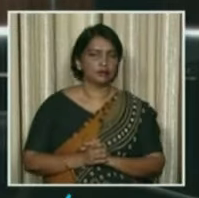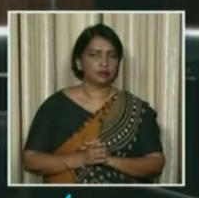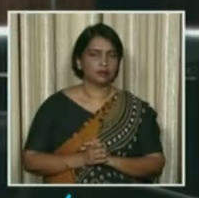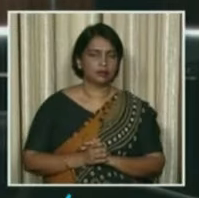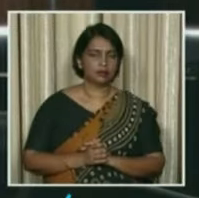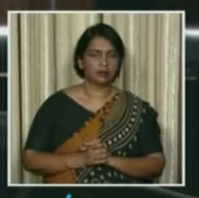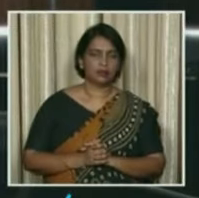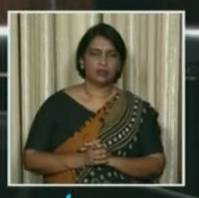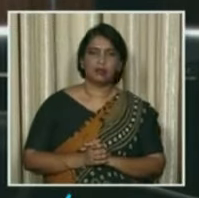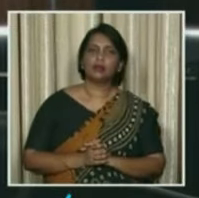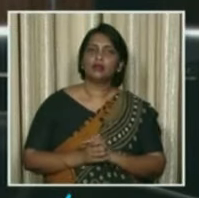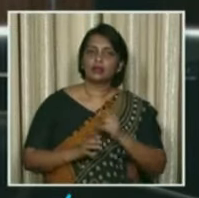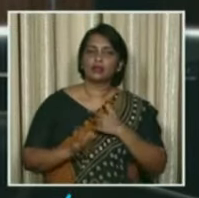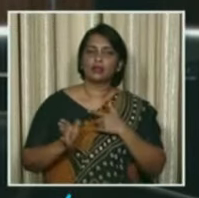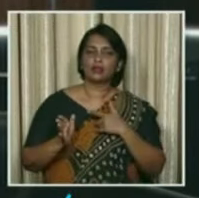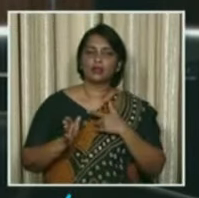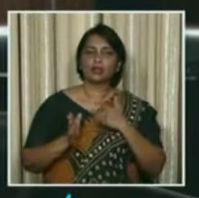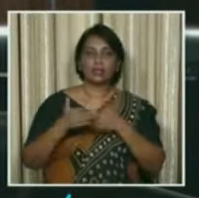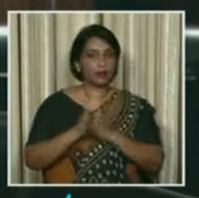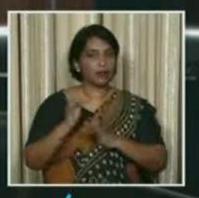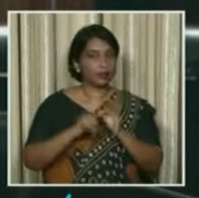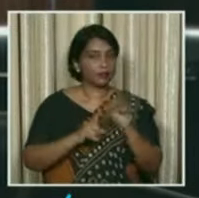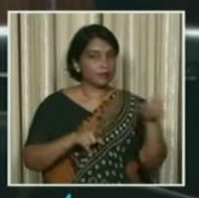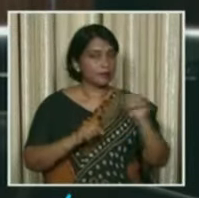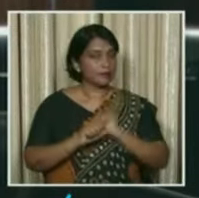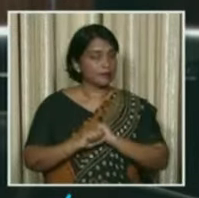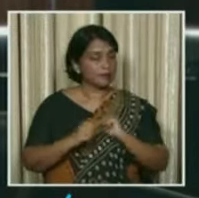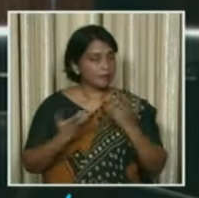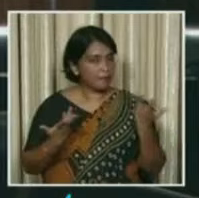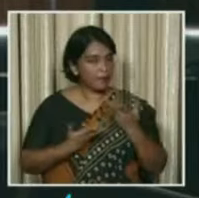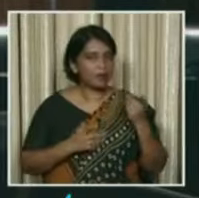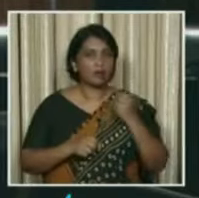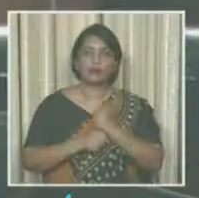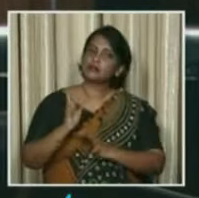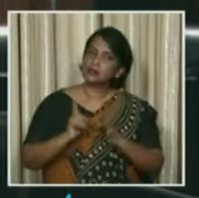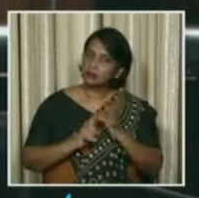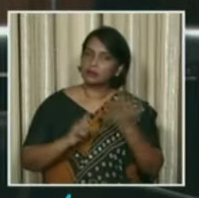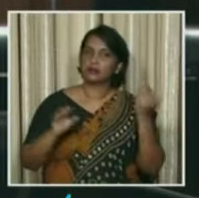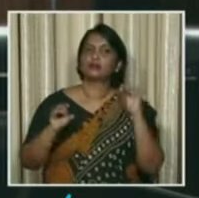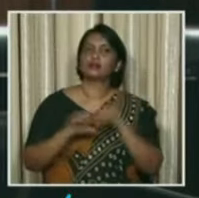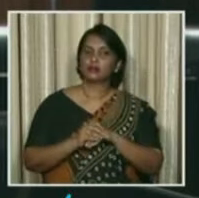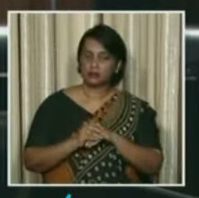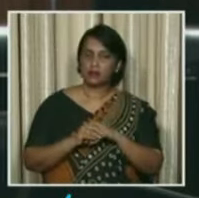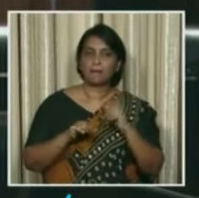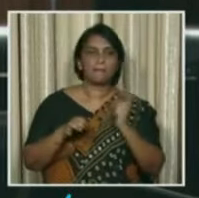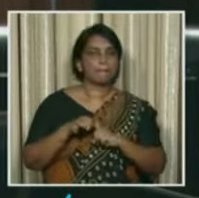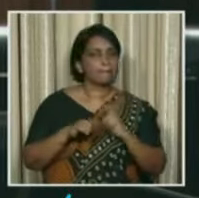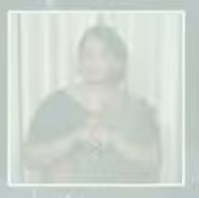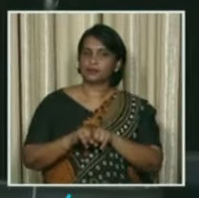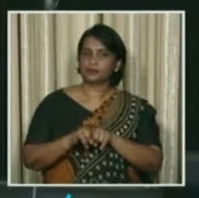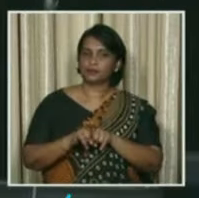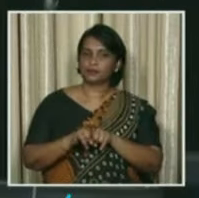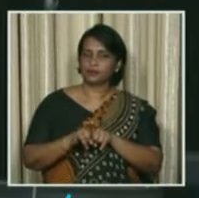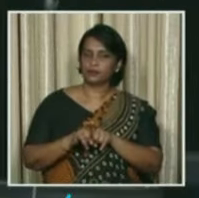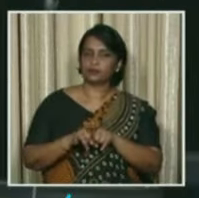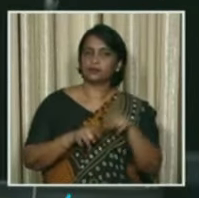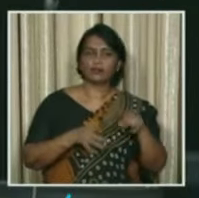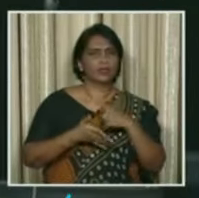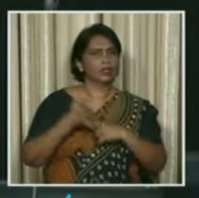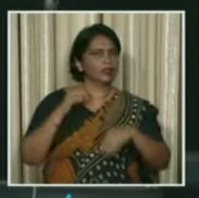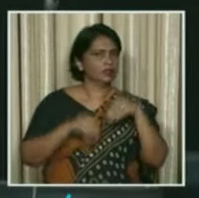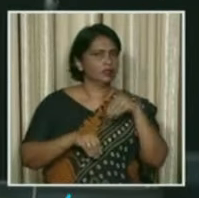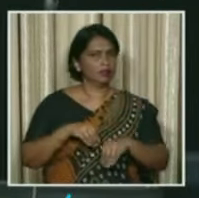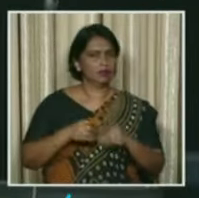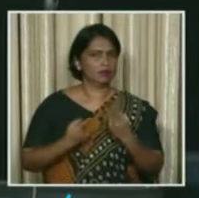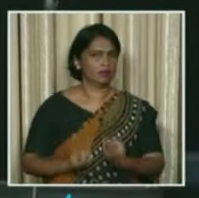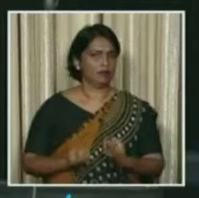අර අඩු ගානේ කැබිනට් ඇමතිවරයාට බැරි නම් රාජ්‍ය ඇමතිවරයාට ඇරි ඇහිල්ලා මේ ප්‍රශ්න වලට උත්තර දෙන්න කියන්නේ. මේ දේශපාලන